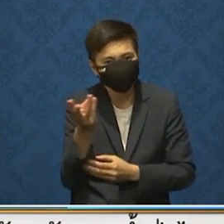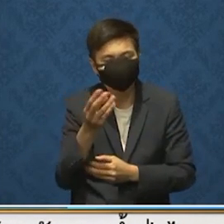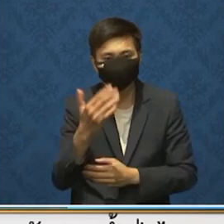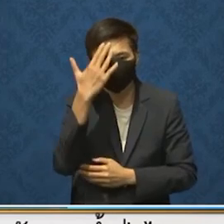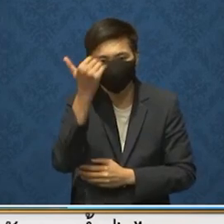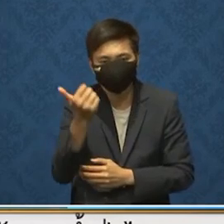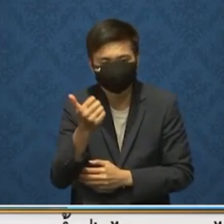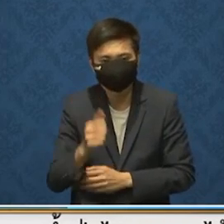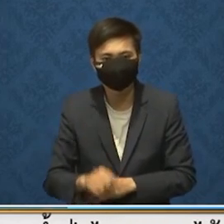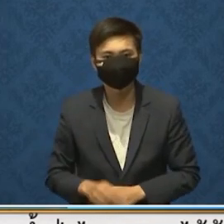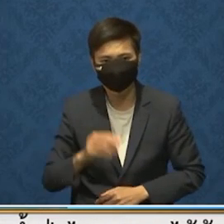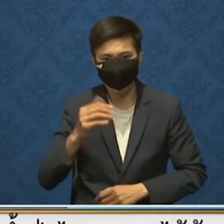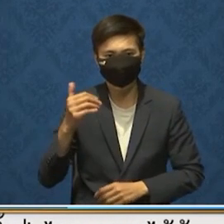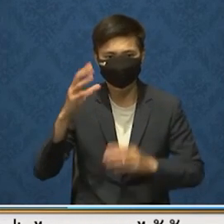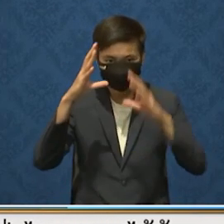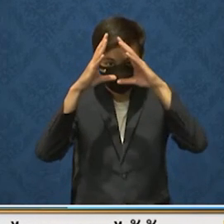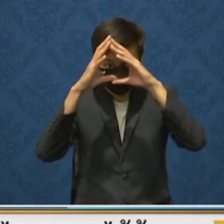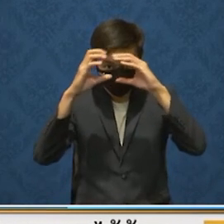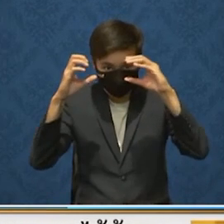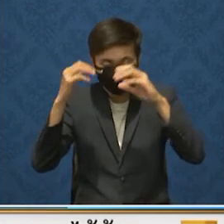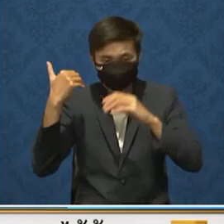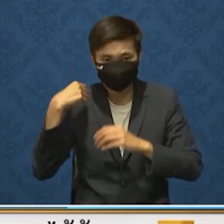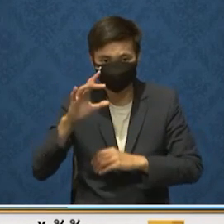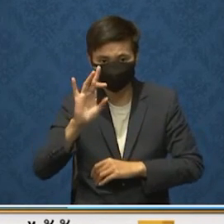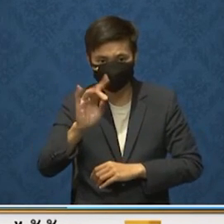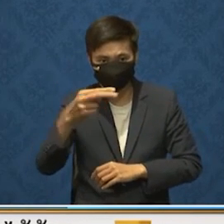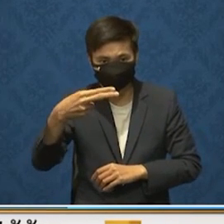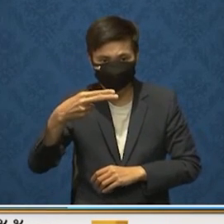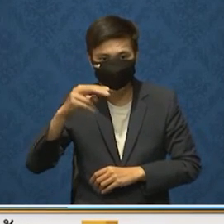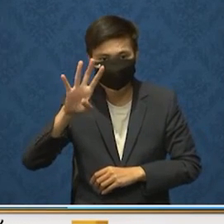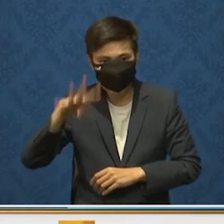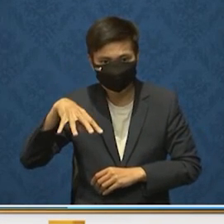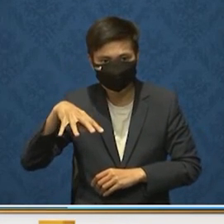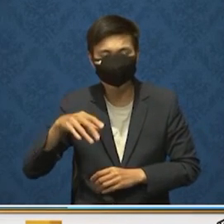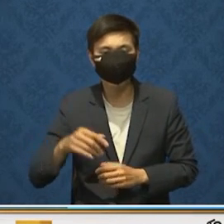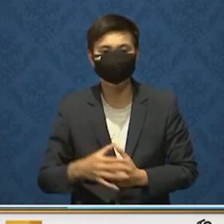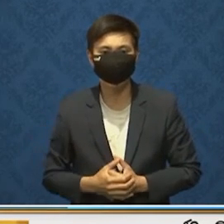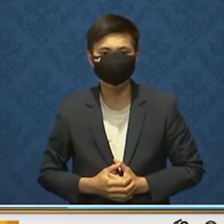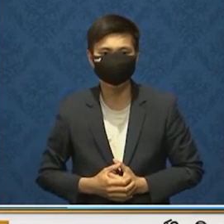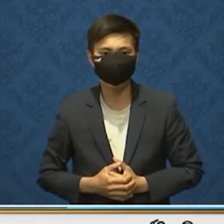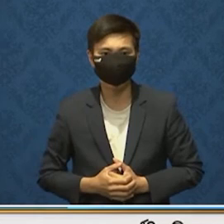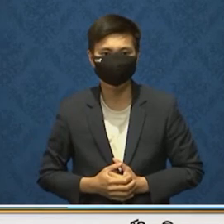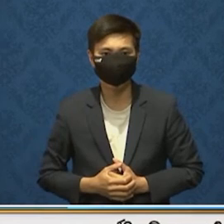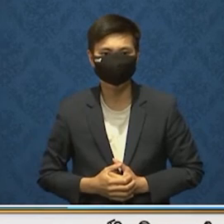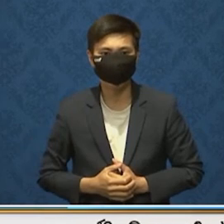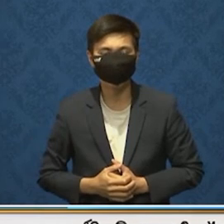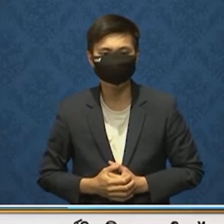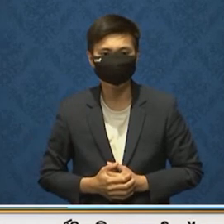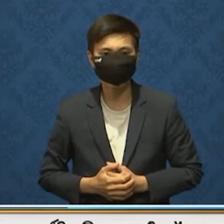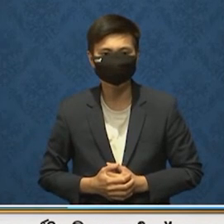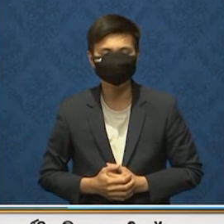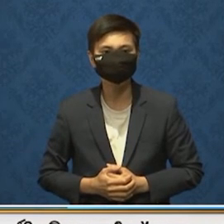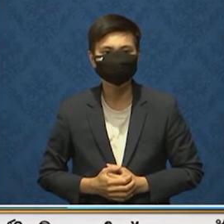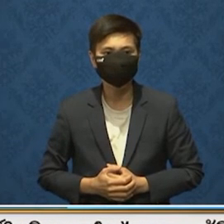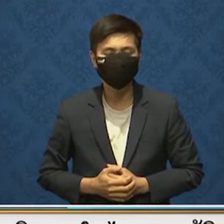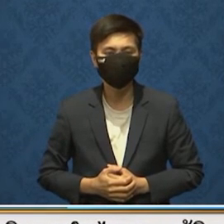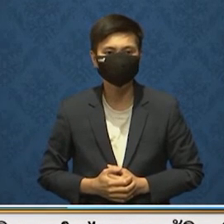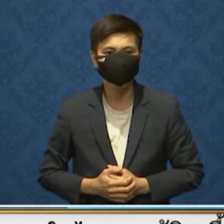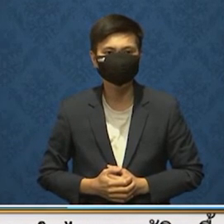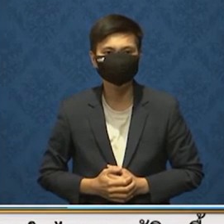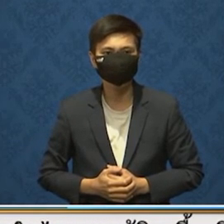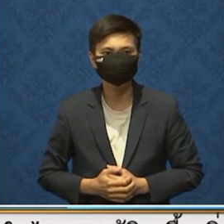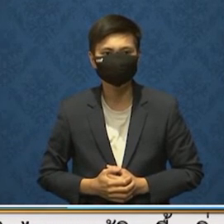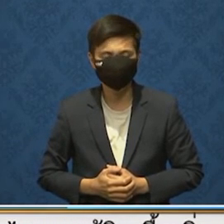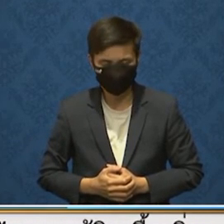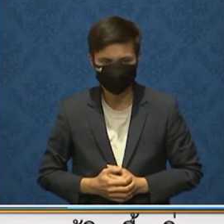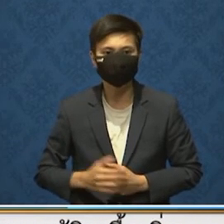อง84,000 เซลลนะครับทนเรามาดูงบประมาณของประเทศในปี 25